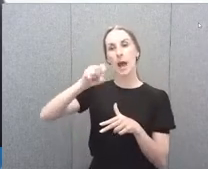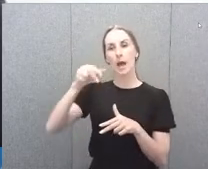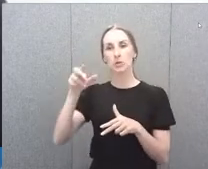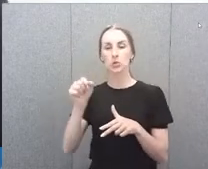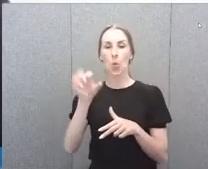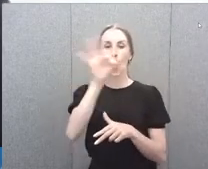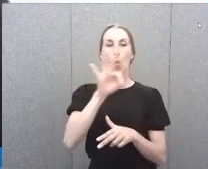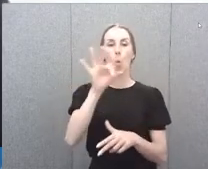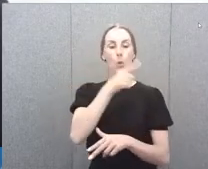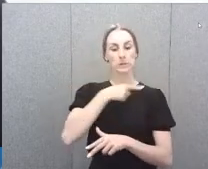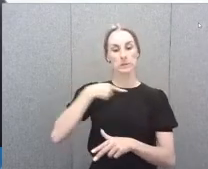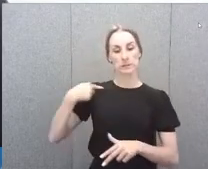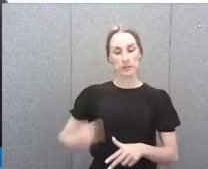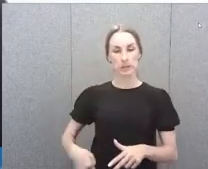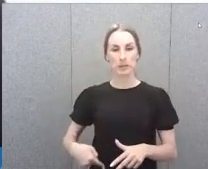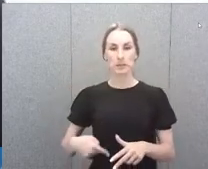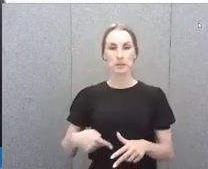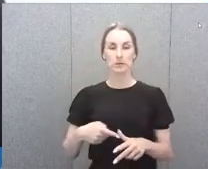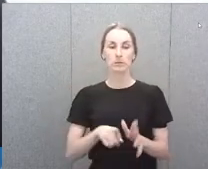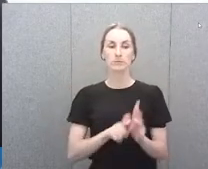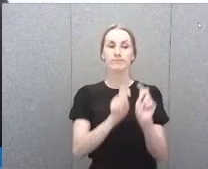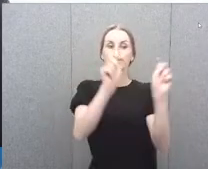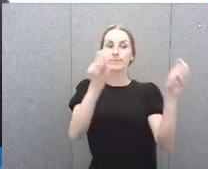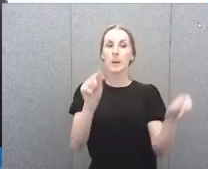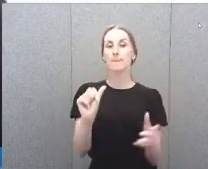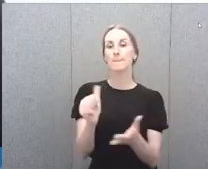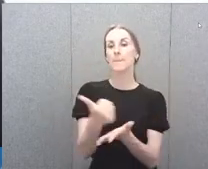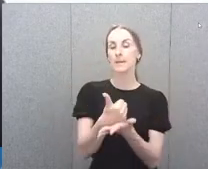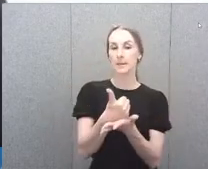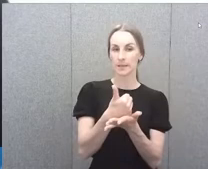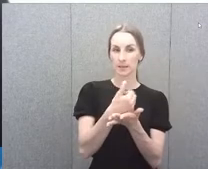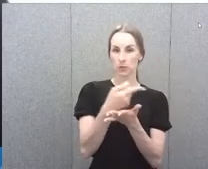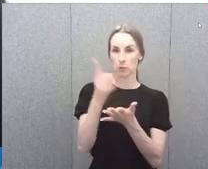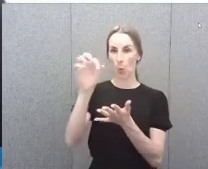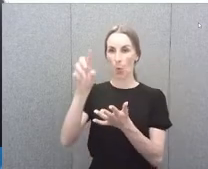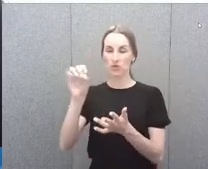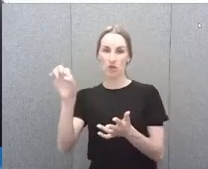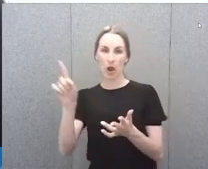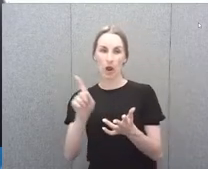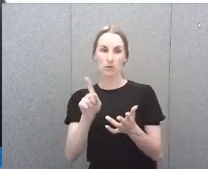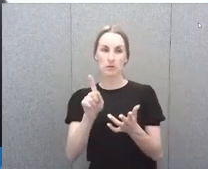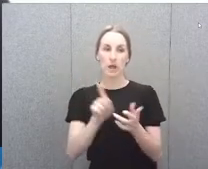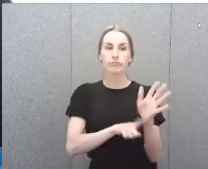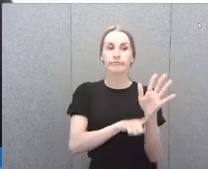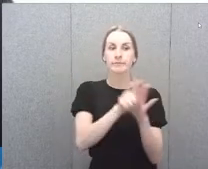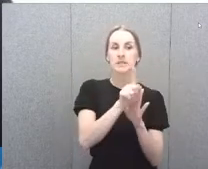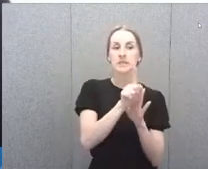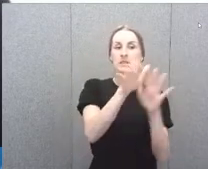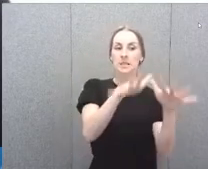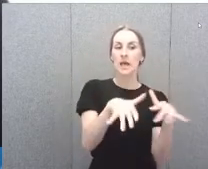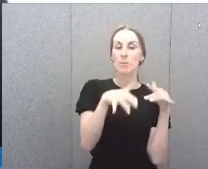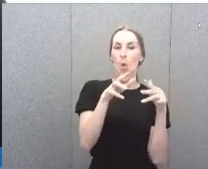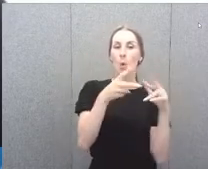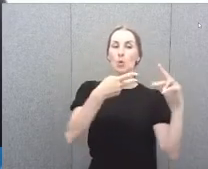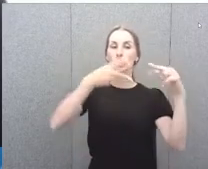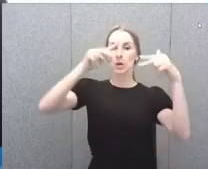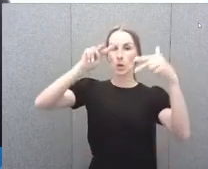женщин. Также она является учредителем и копредседателем Альянса по Китаю, и